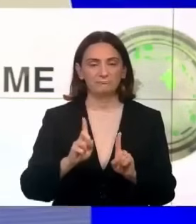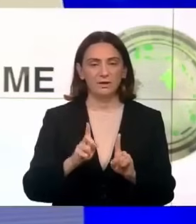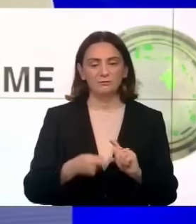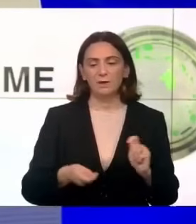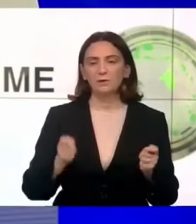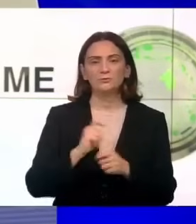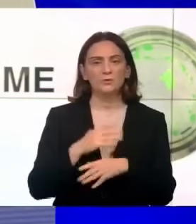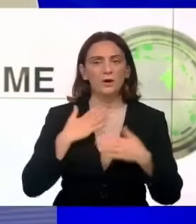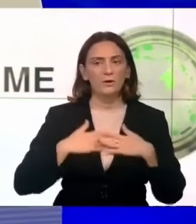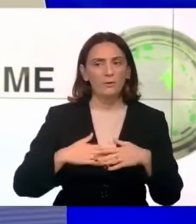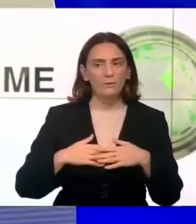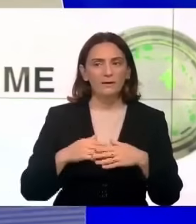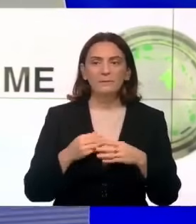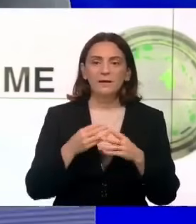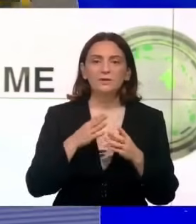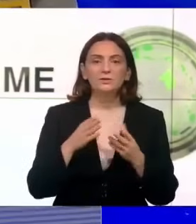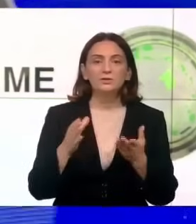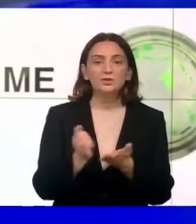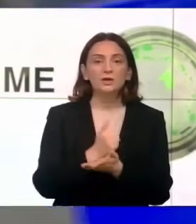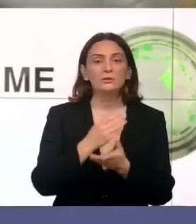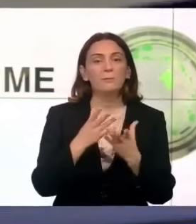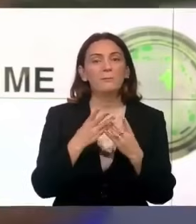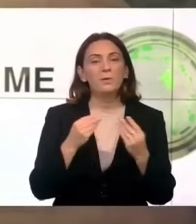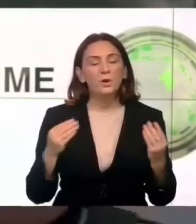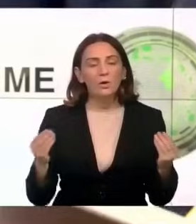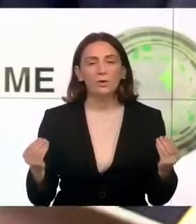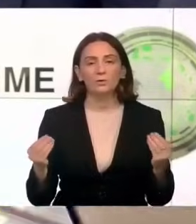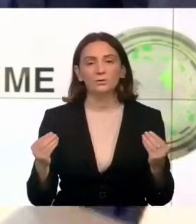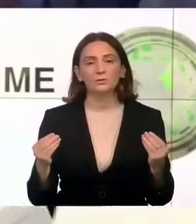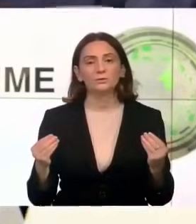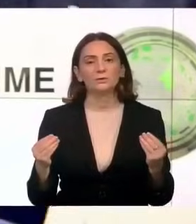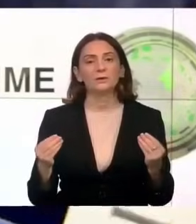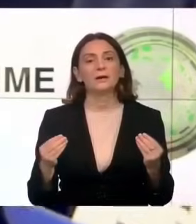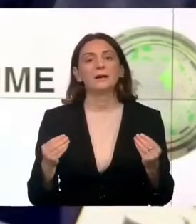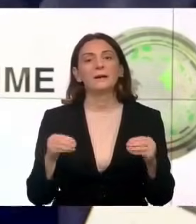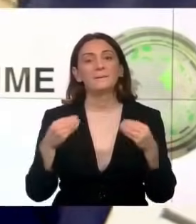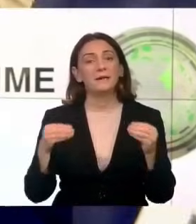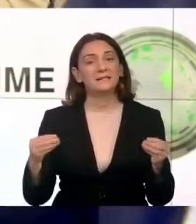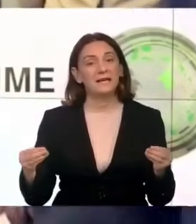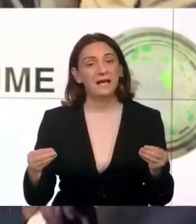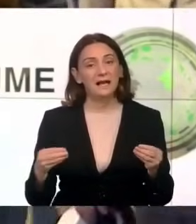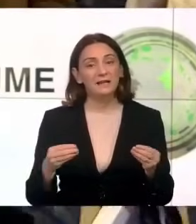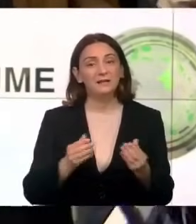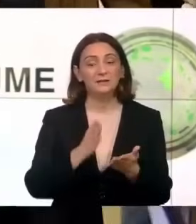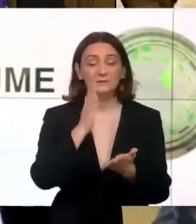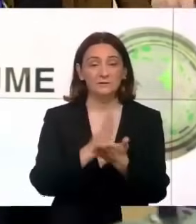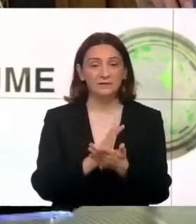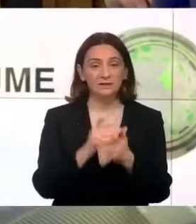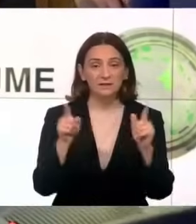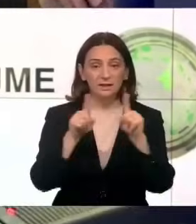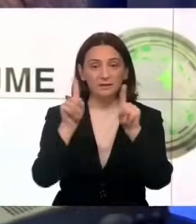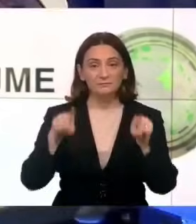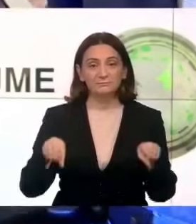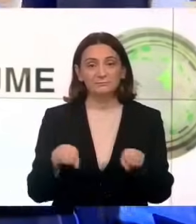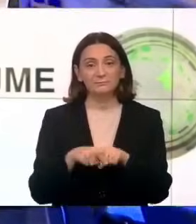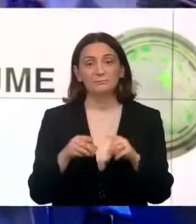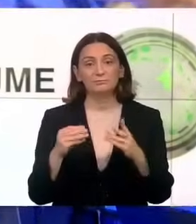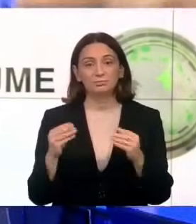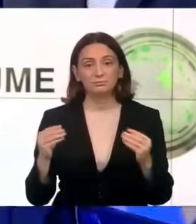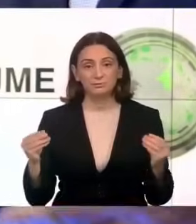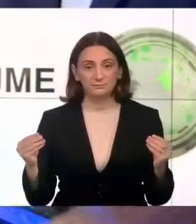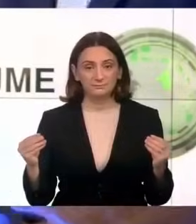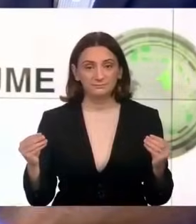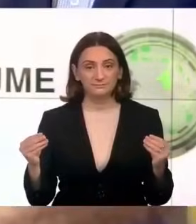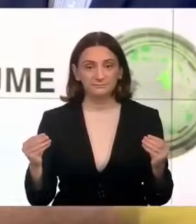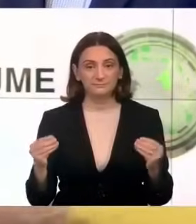1924, si ekonomi synon të sjellë personajet e librit, thjesht si njerës që ka prodhuar koha pa heronja po